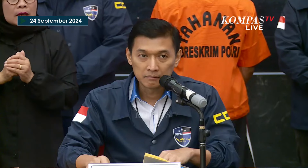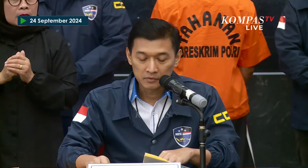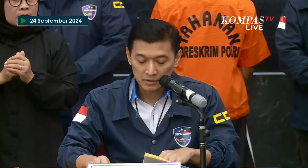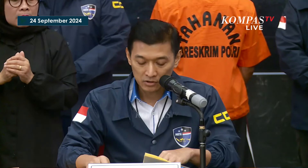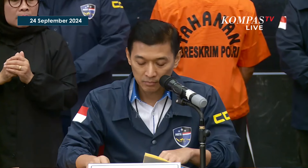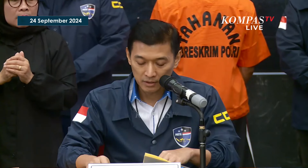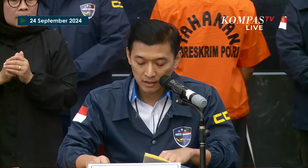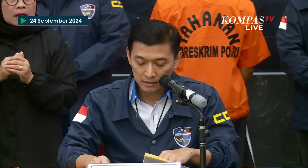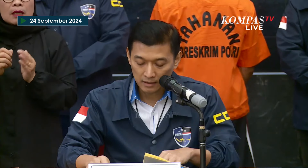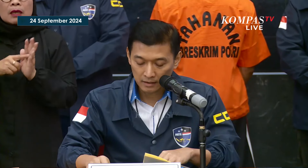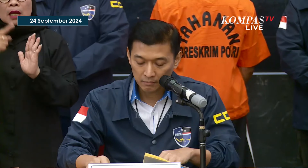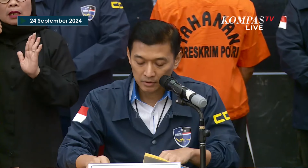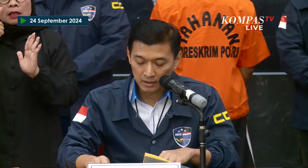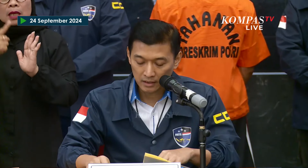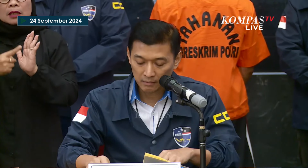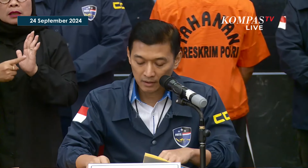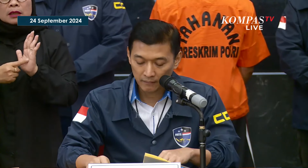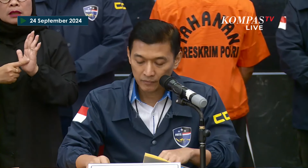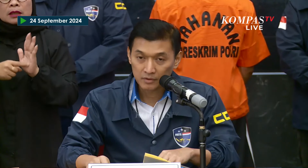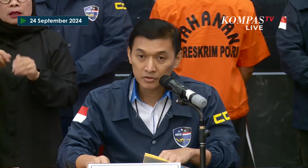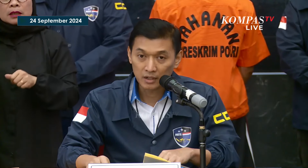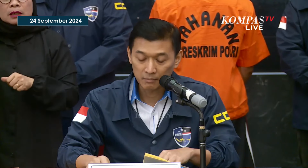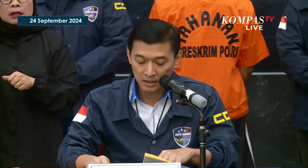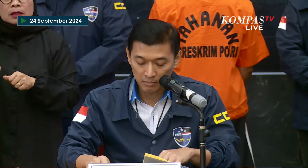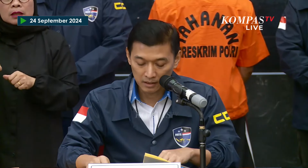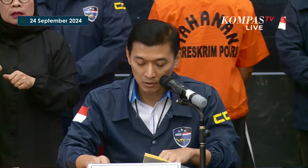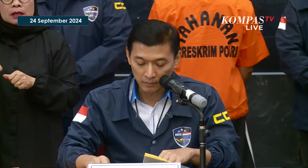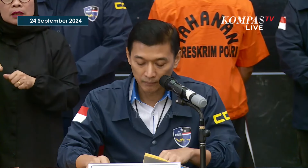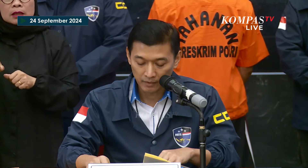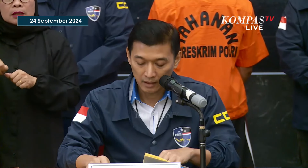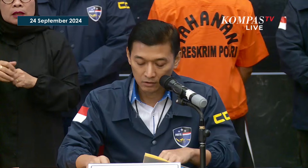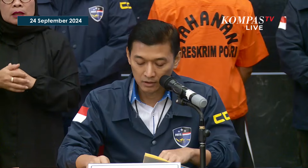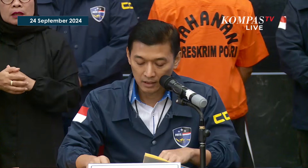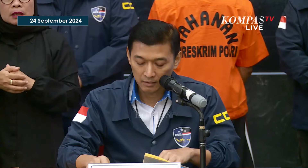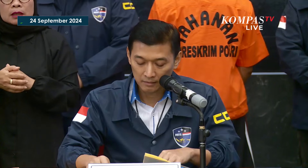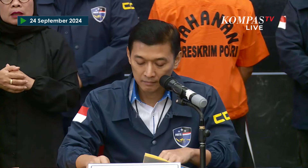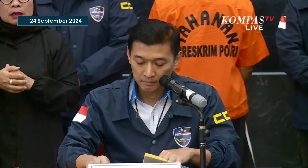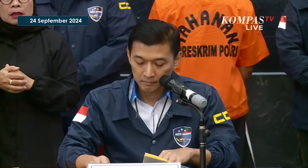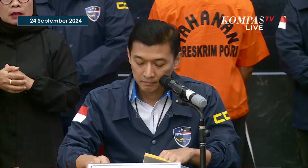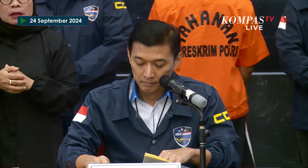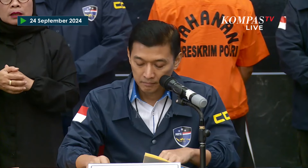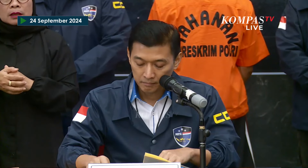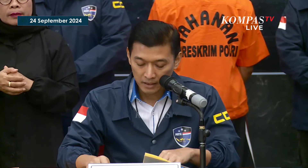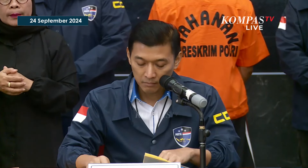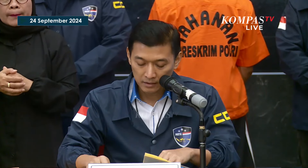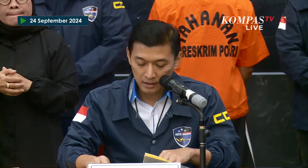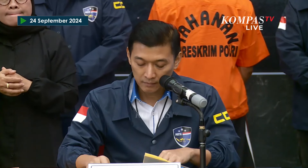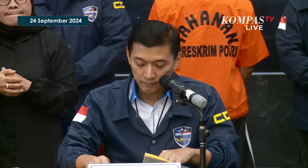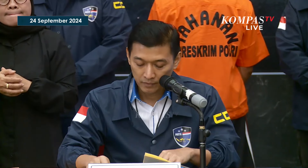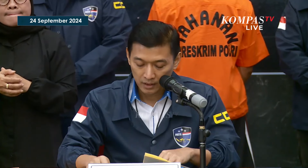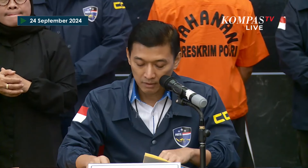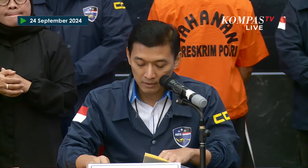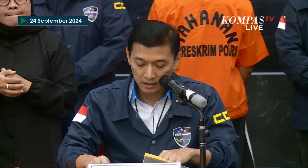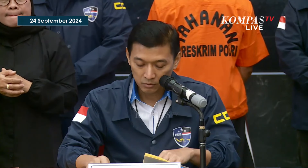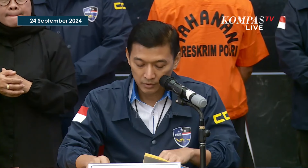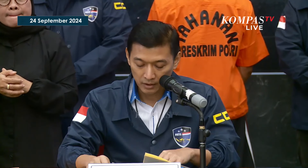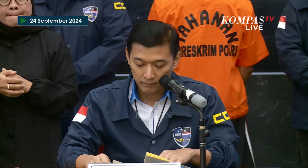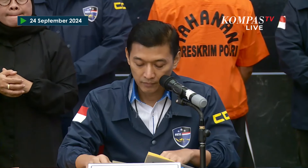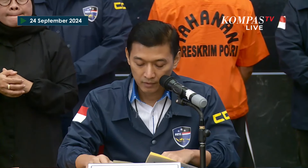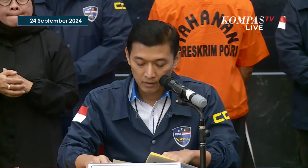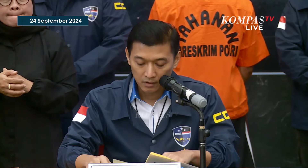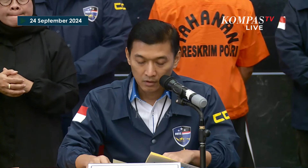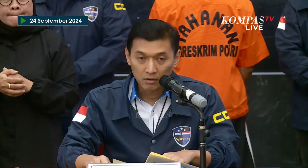yang sanksi pidananya penjara lama selama 5 tahun atau denda paling banyak 5